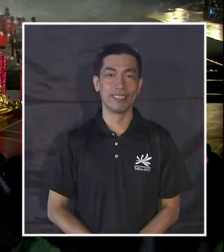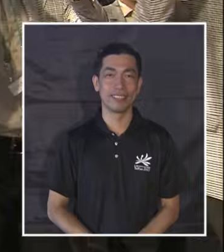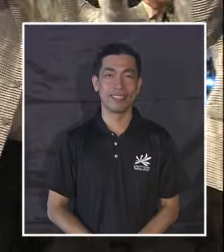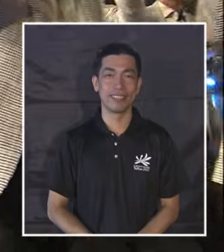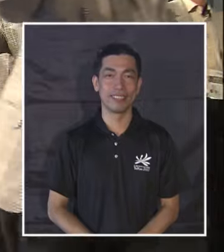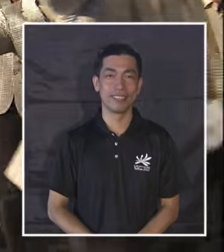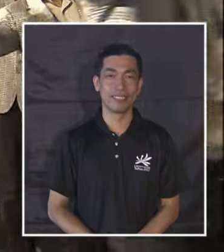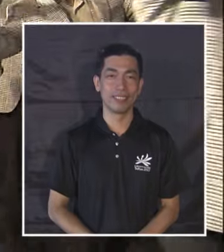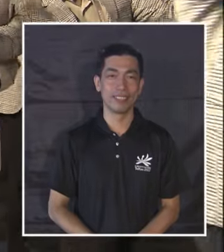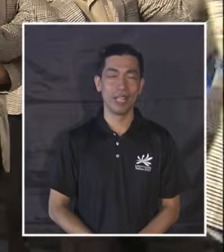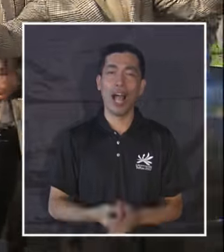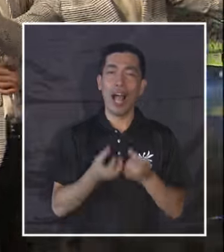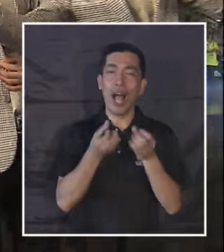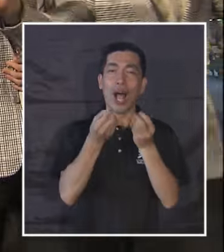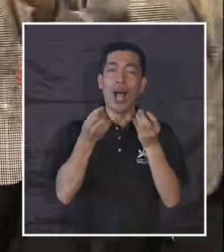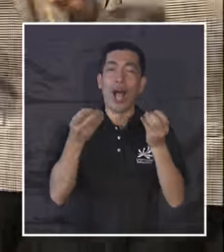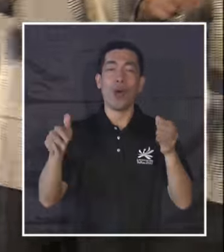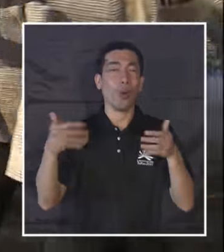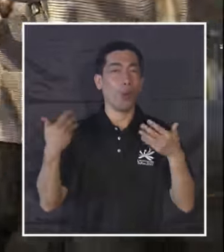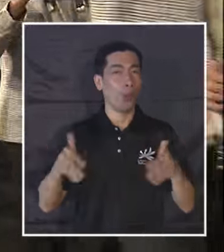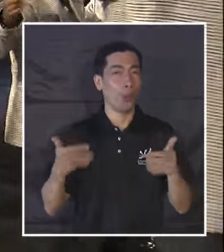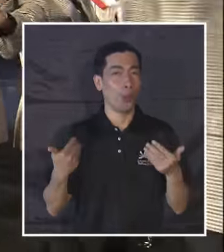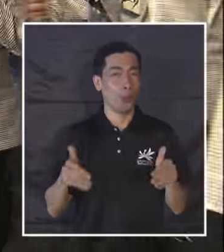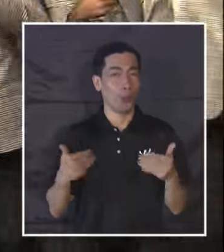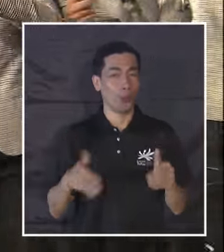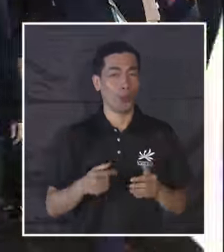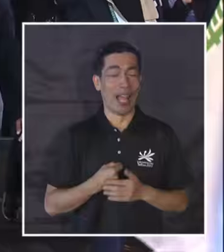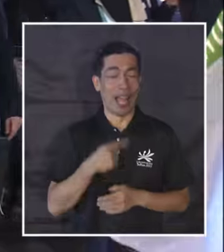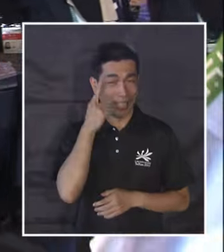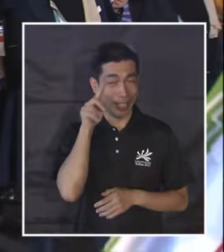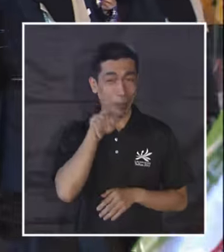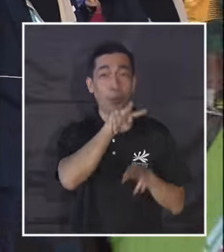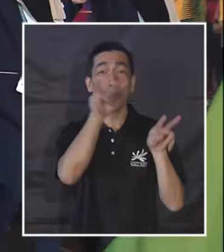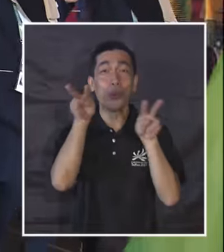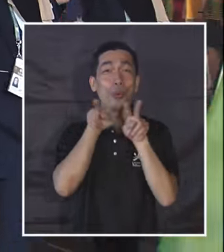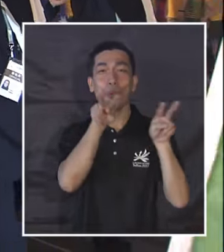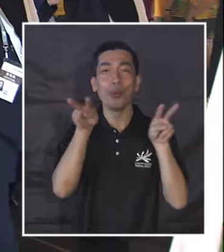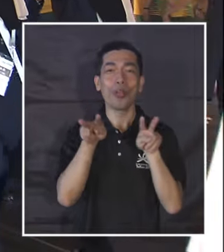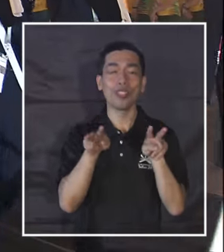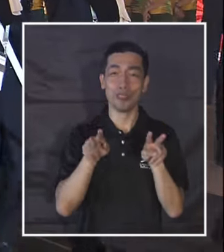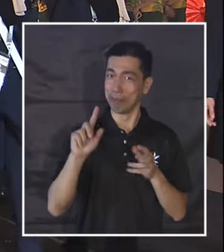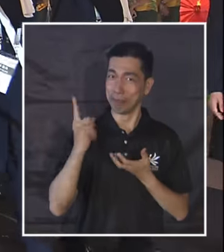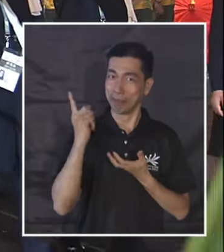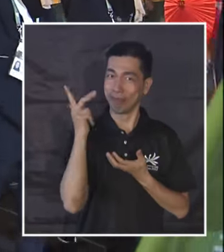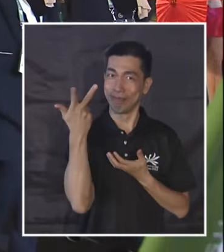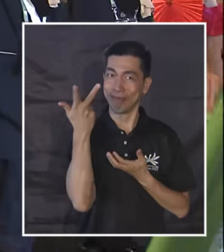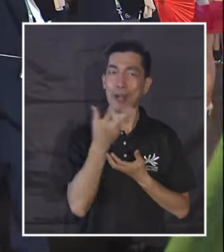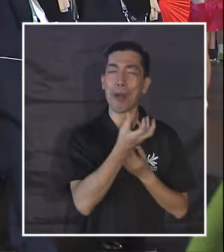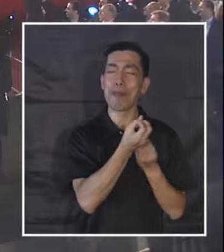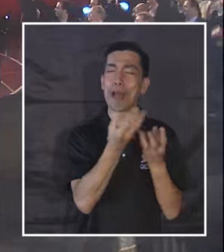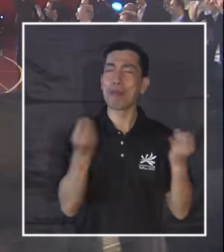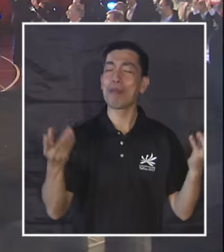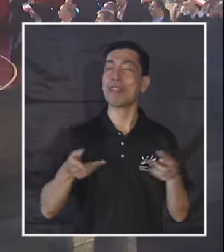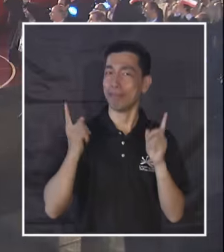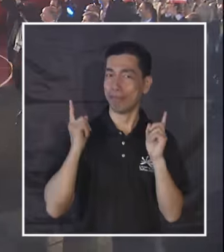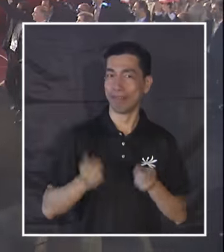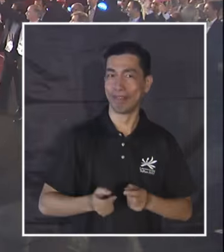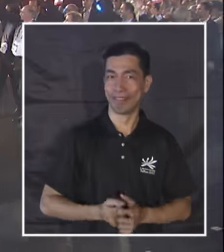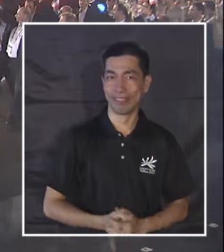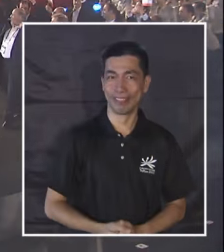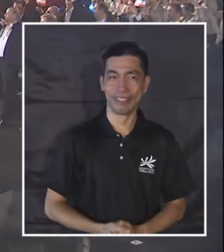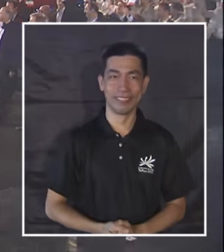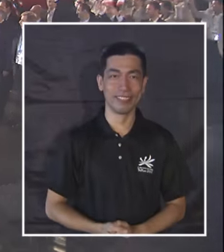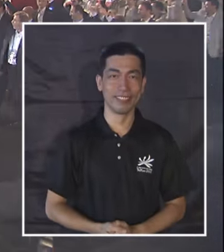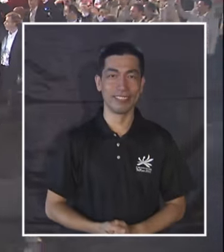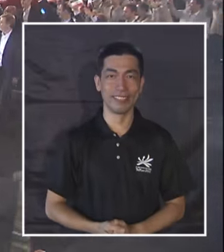这么热闹的队伍啊，这一次一定会有非常好的成绩，因为气势就已经赢了很多。